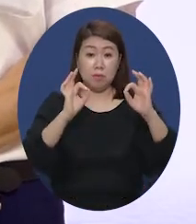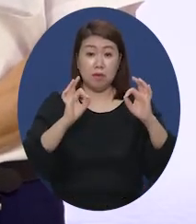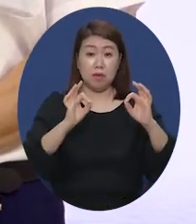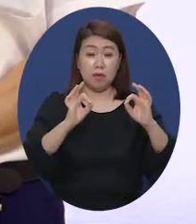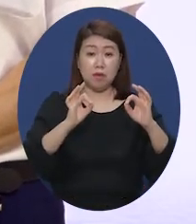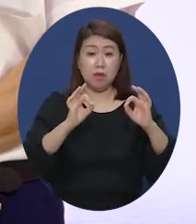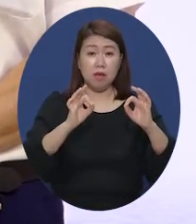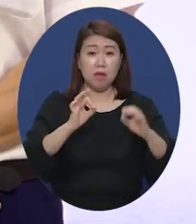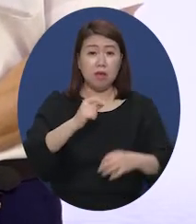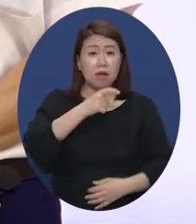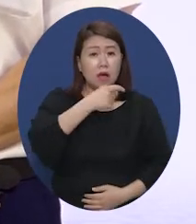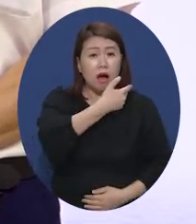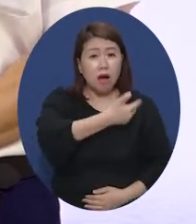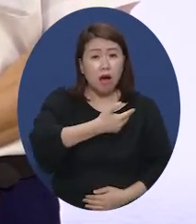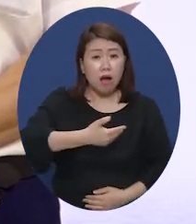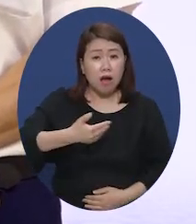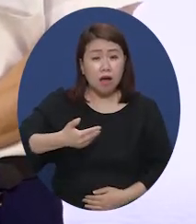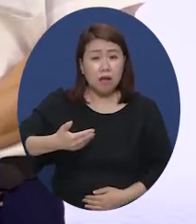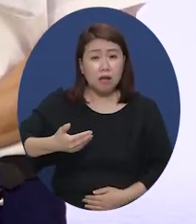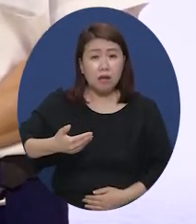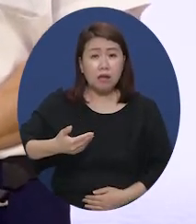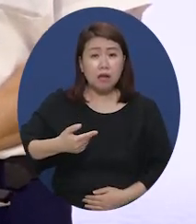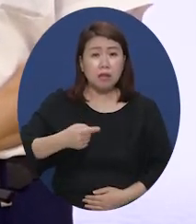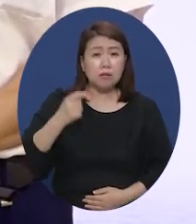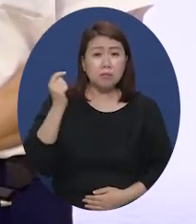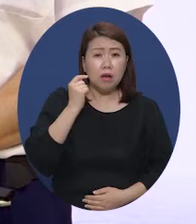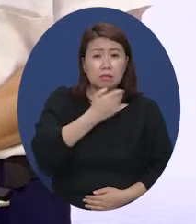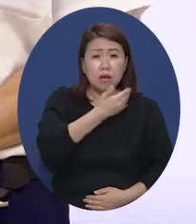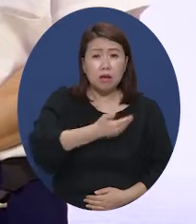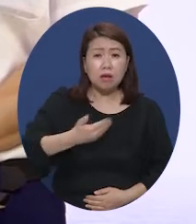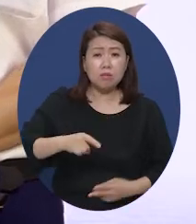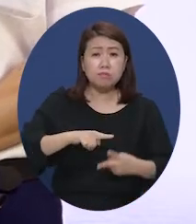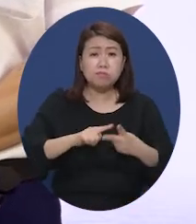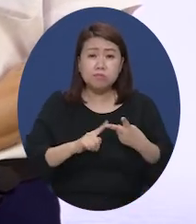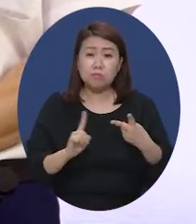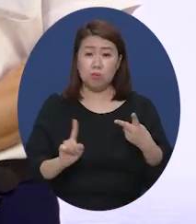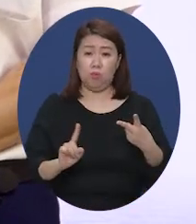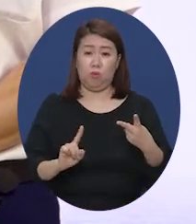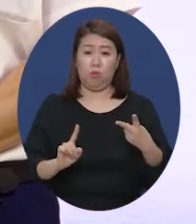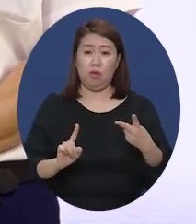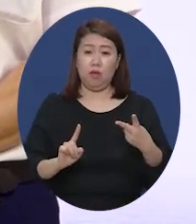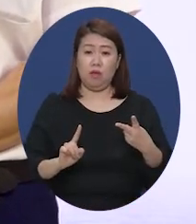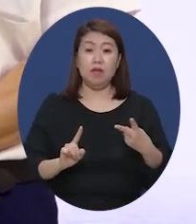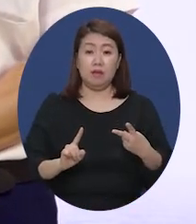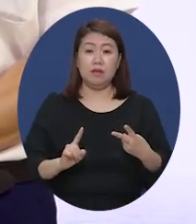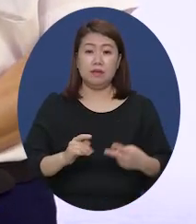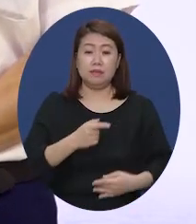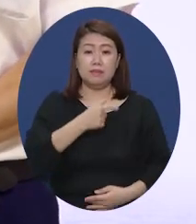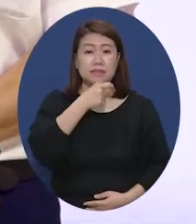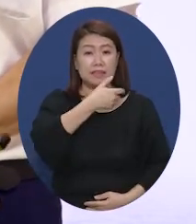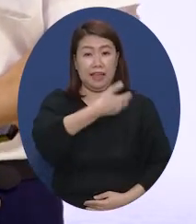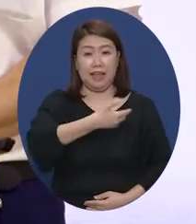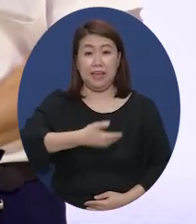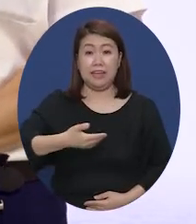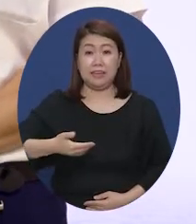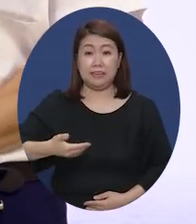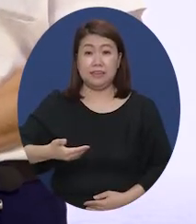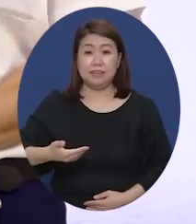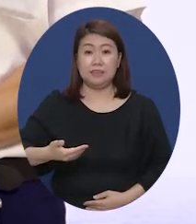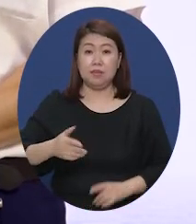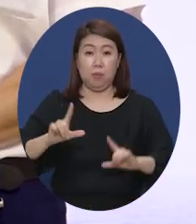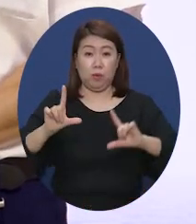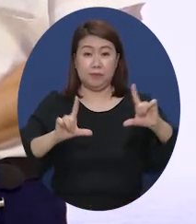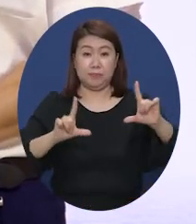보면 이게 강에서 찍었는지 바다에서 찍었는지 알 수가 없을 정도입니다. 그죠? 이 아마존 강이 어마어마하다는 것을 단적으로